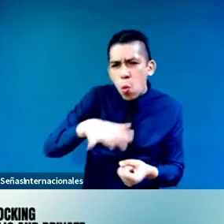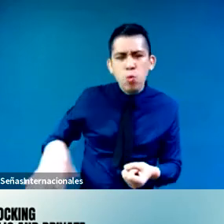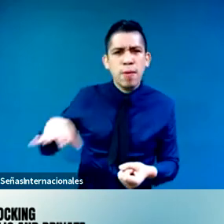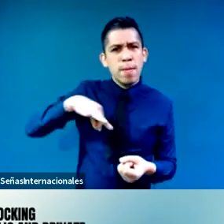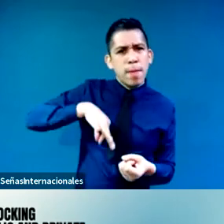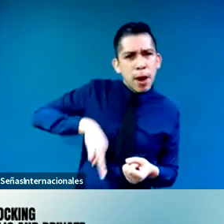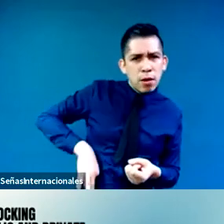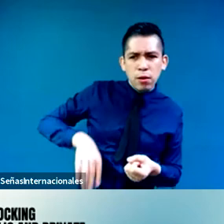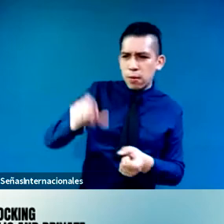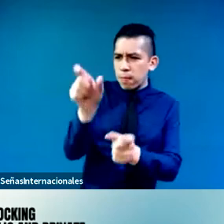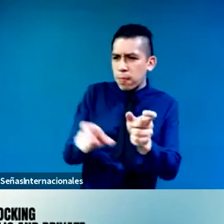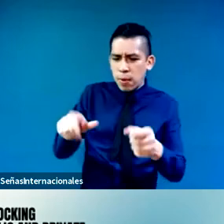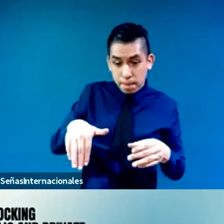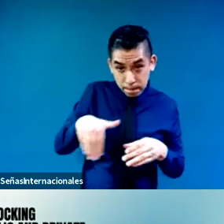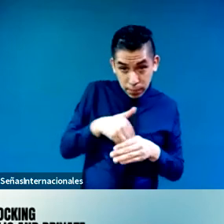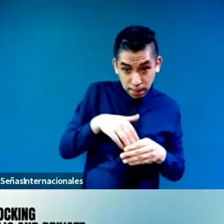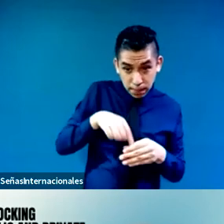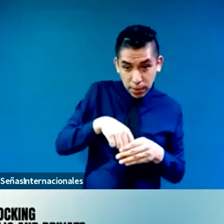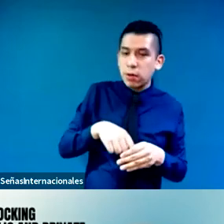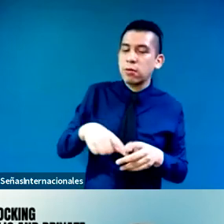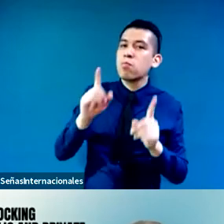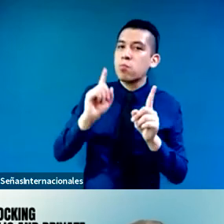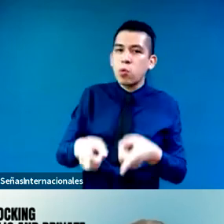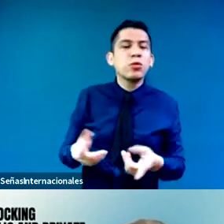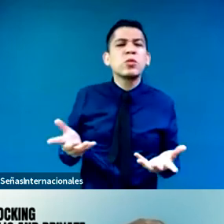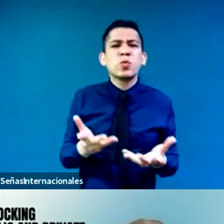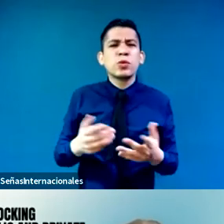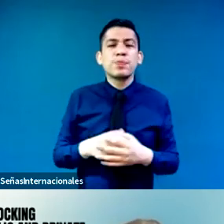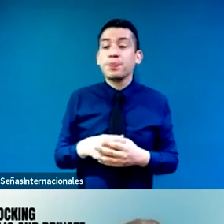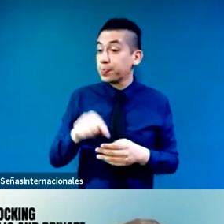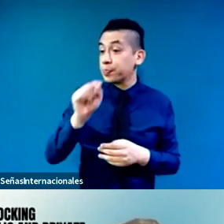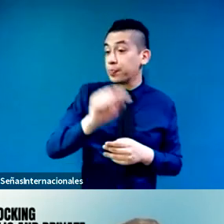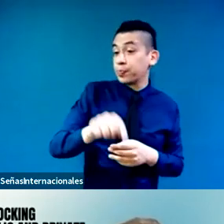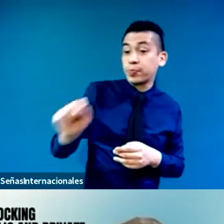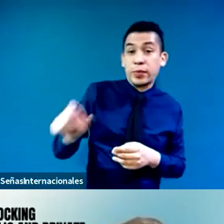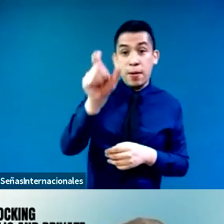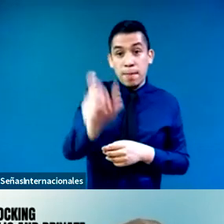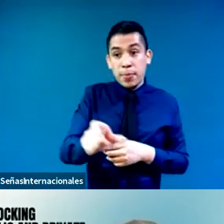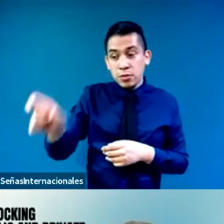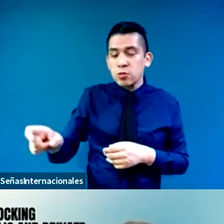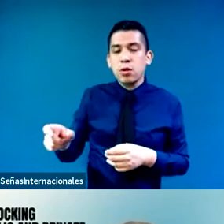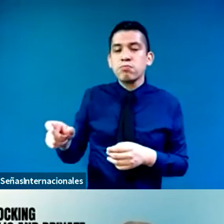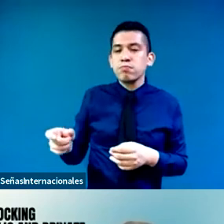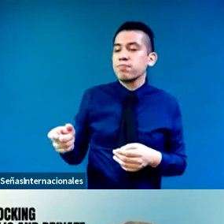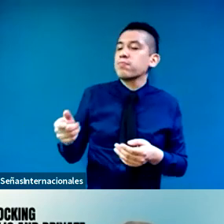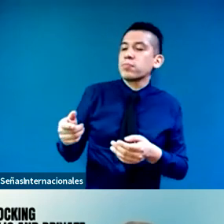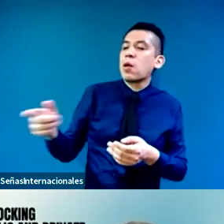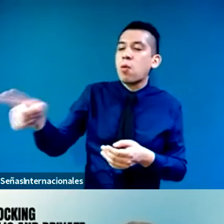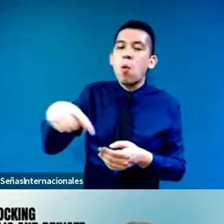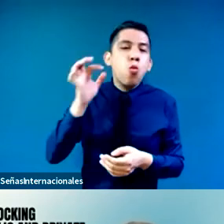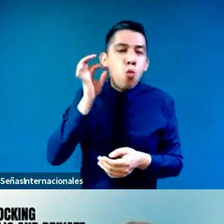कर्मचारीहरूलाई सामाजिक सुरक्षा कोषमा आबद्ध गर्न सकिन्छ भन्ने कुरा चाहिँ नेपाल सरकारसँग सहकारी गरेका थियौँ सो कार्य अन्तर्गत